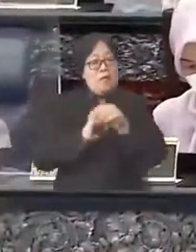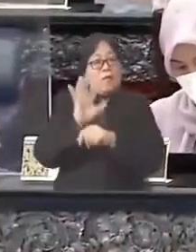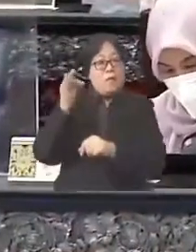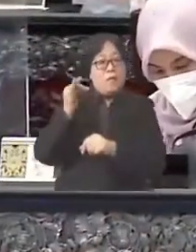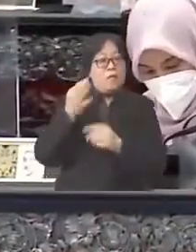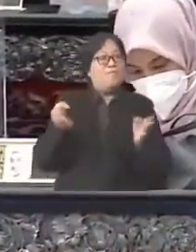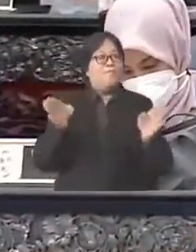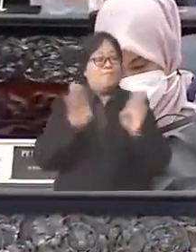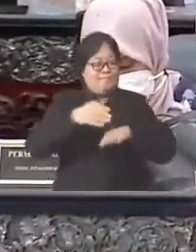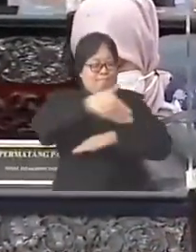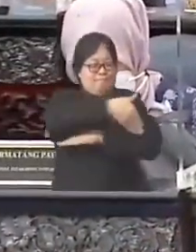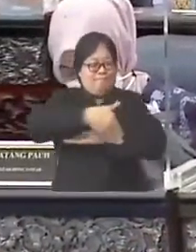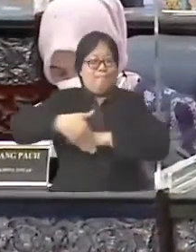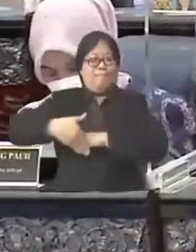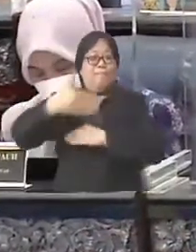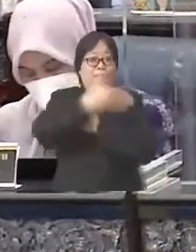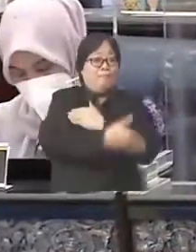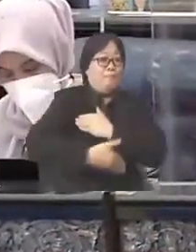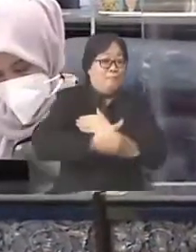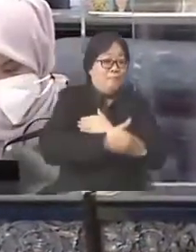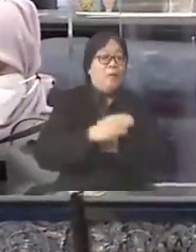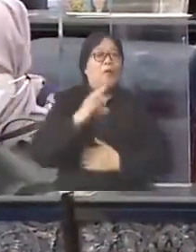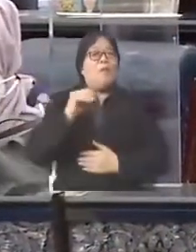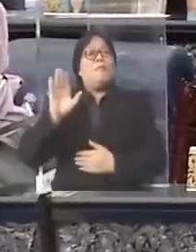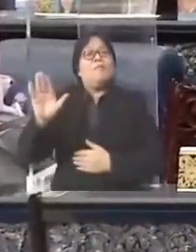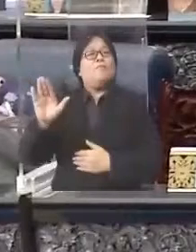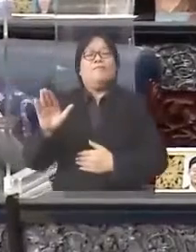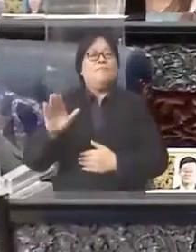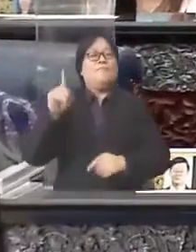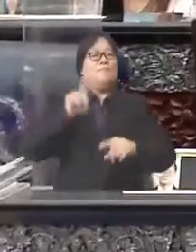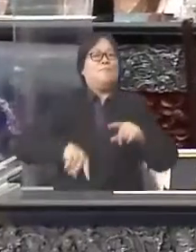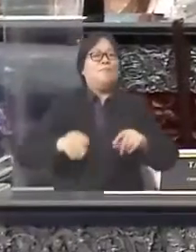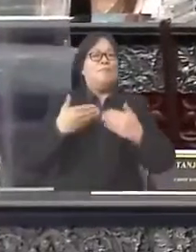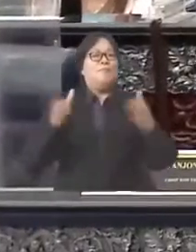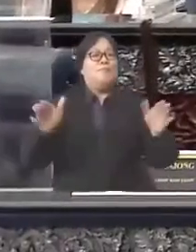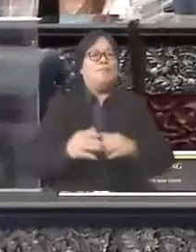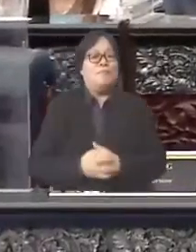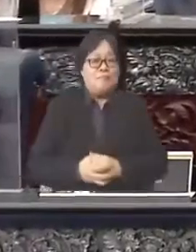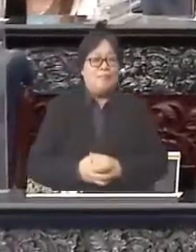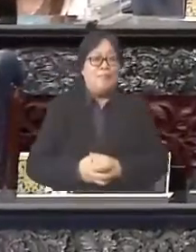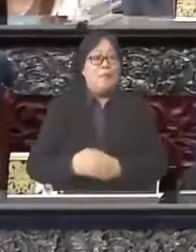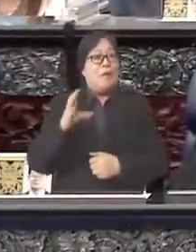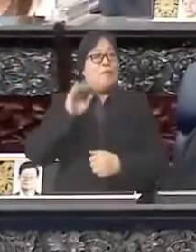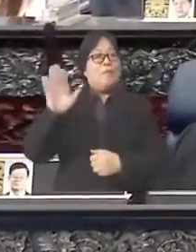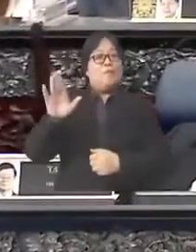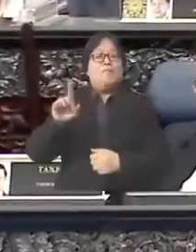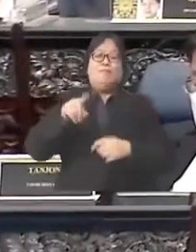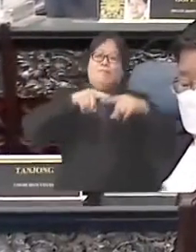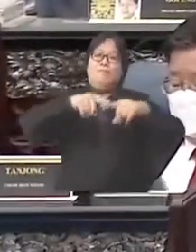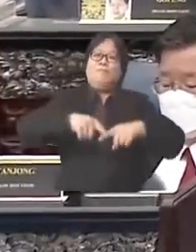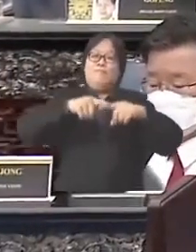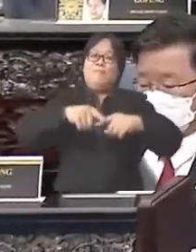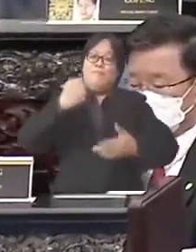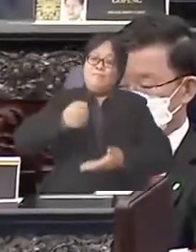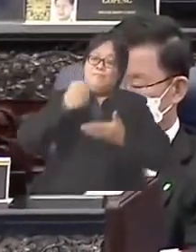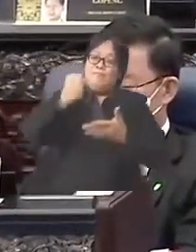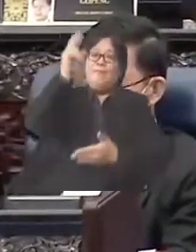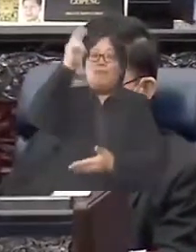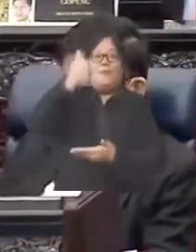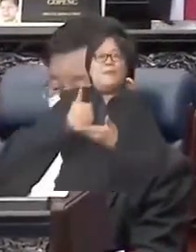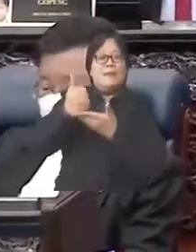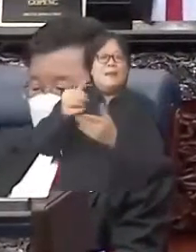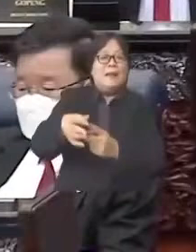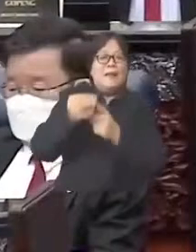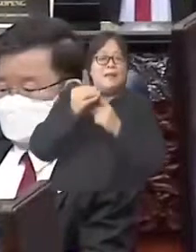dan penutupan pintu sepadan antarbangsa carikan C Jasmine tidak dapat beroperasi sepenuhnya Syariah beliau bergantung kepada bantuan kerajaan